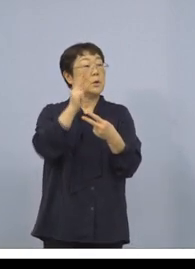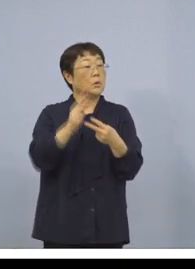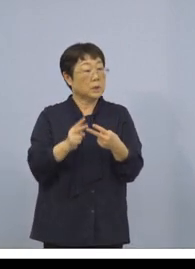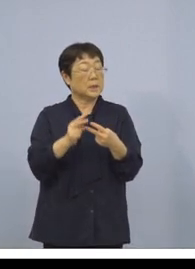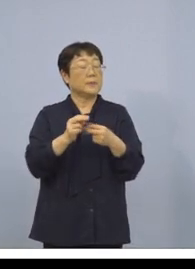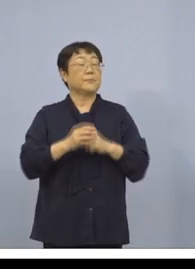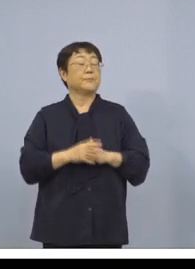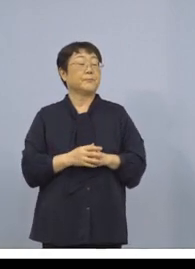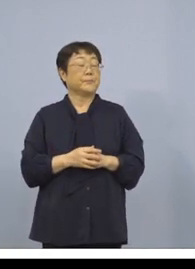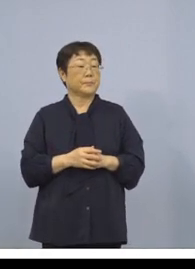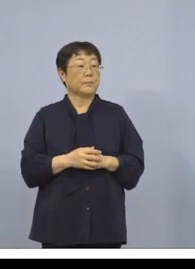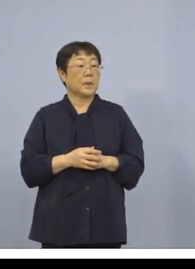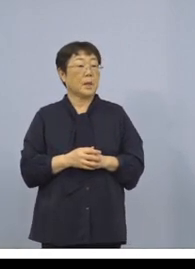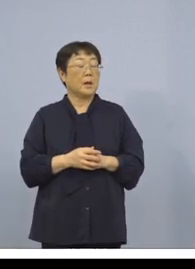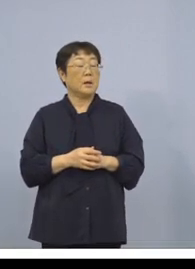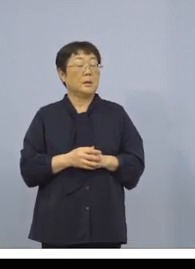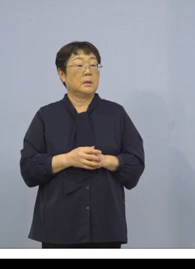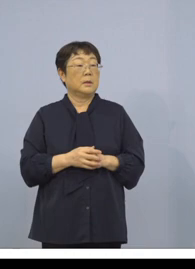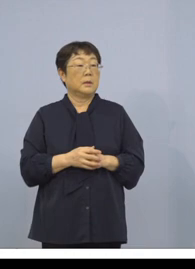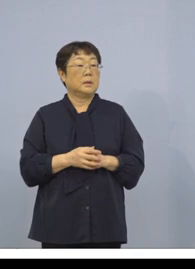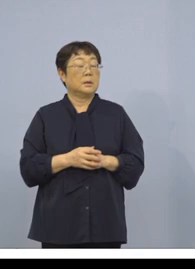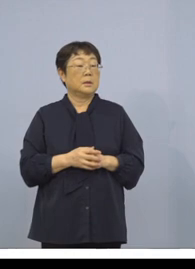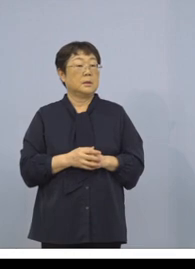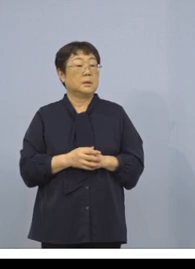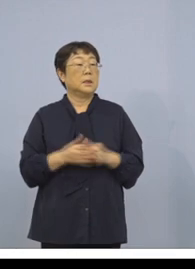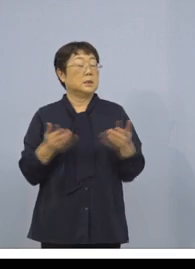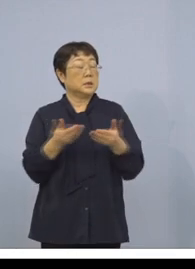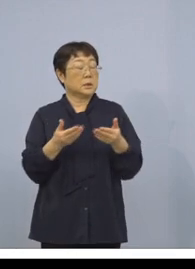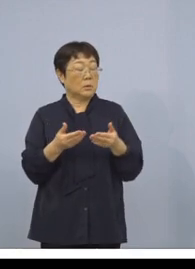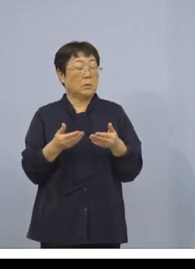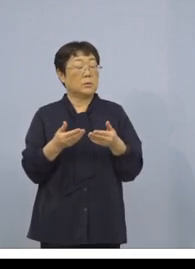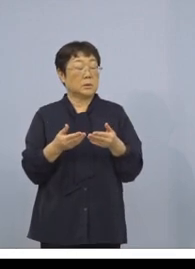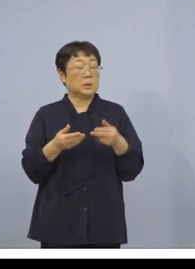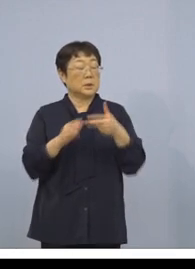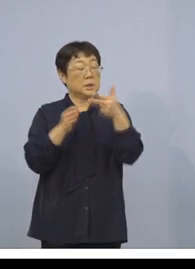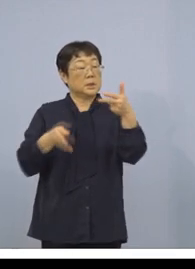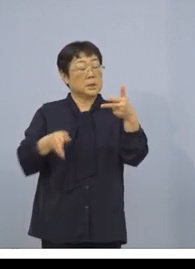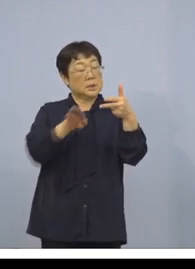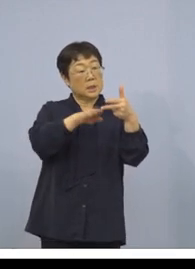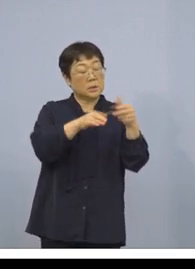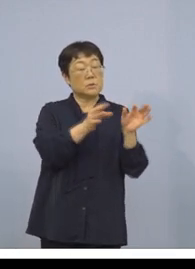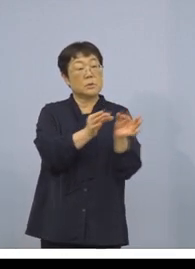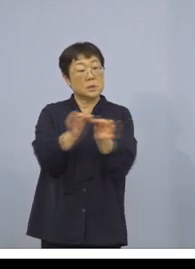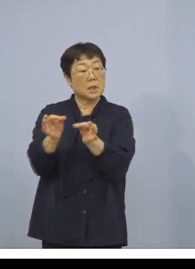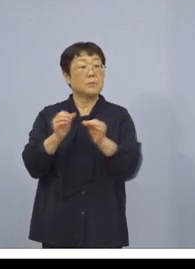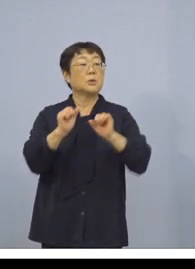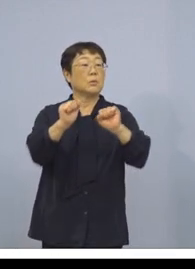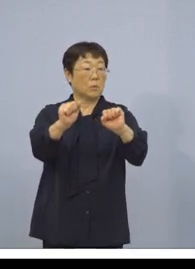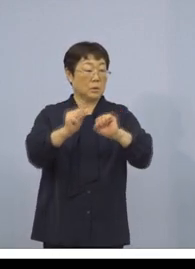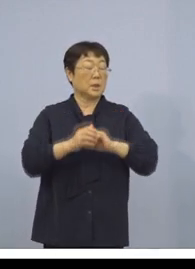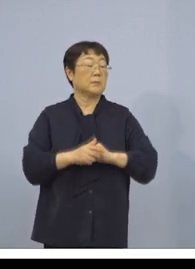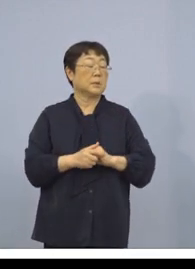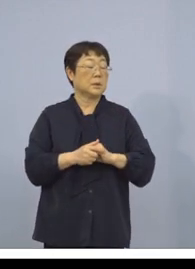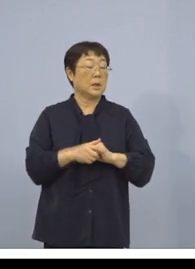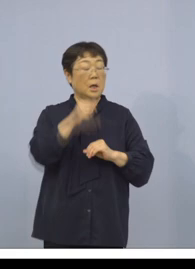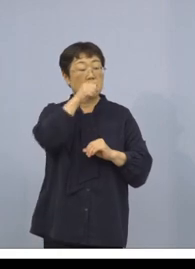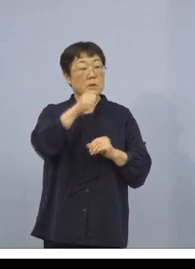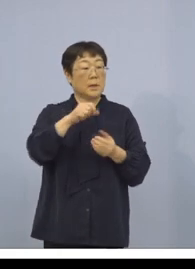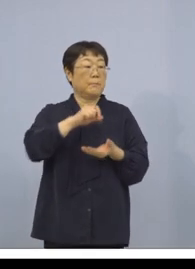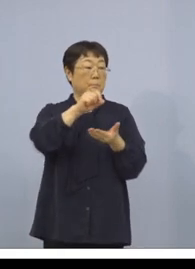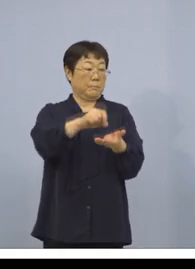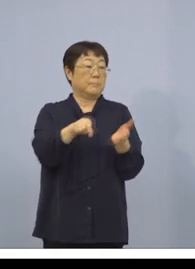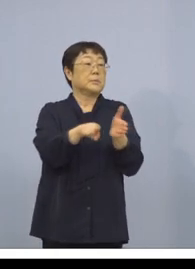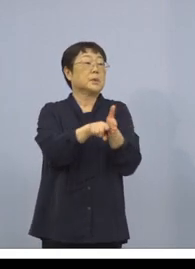兼ねた事業、施設整備、こういったものをやらせていただきます。ご予算を計上